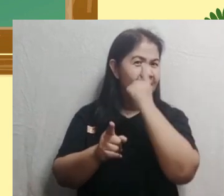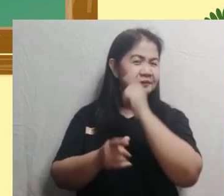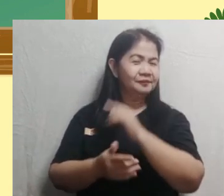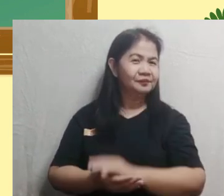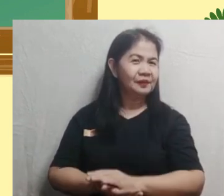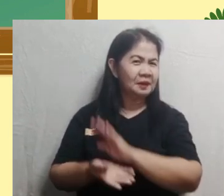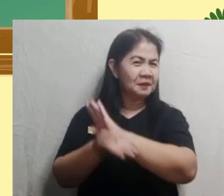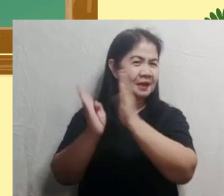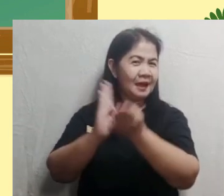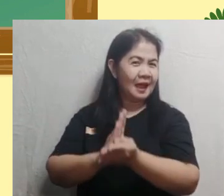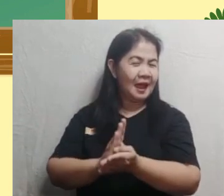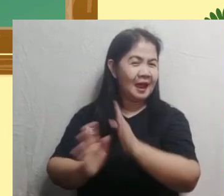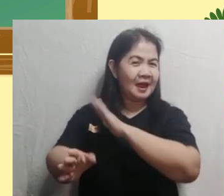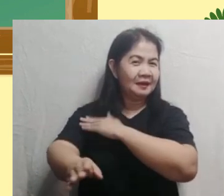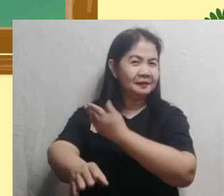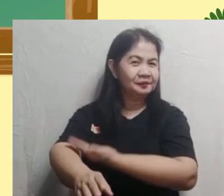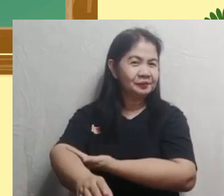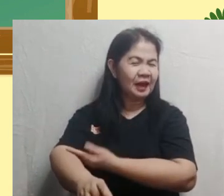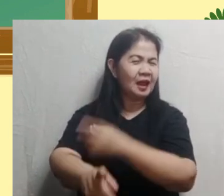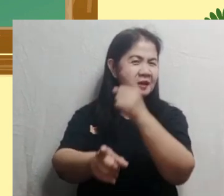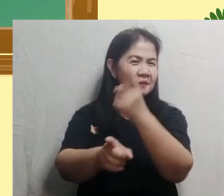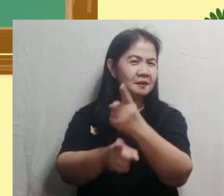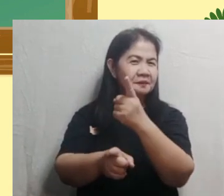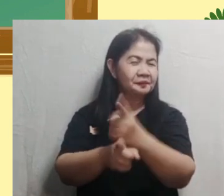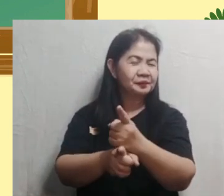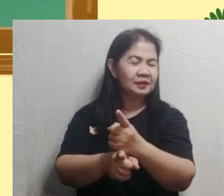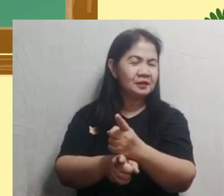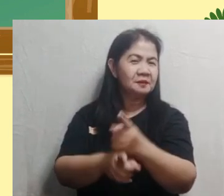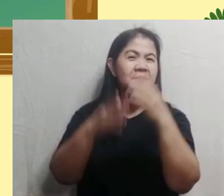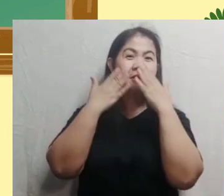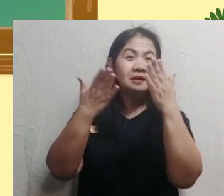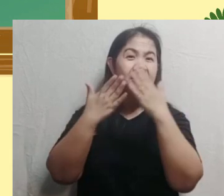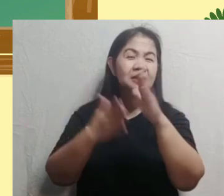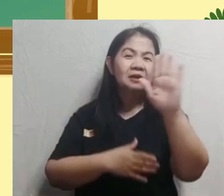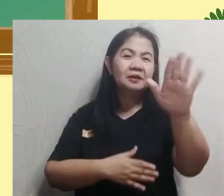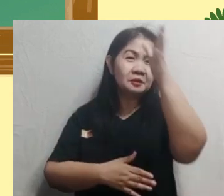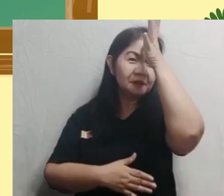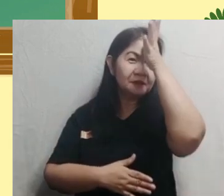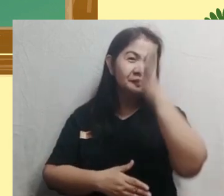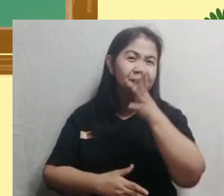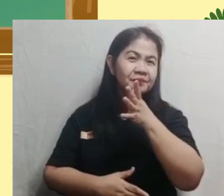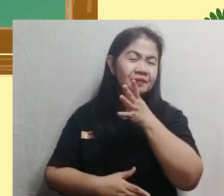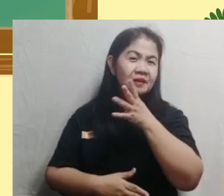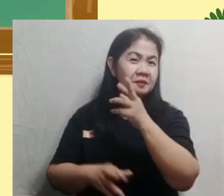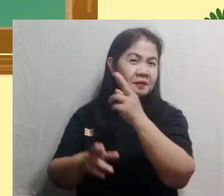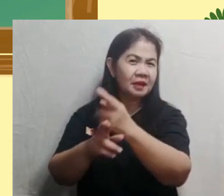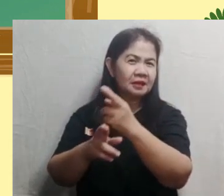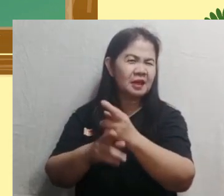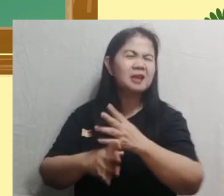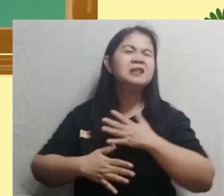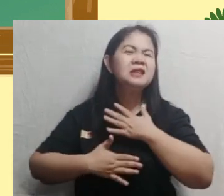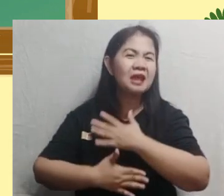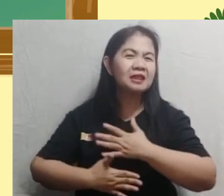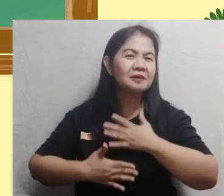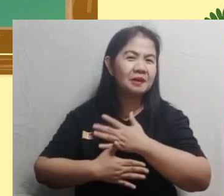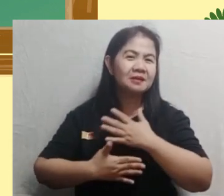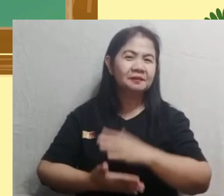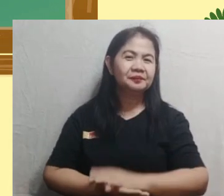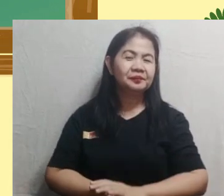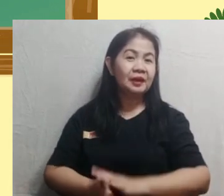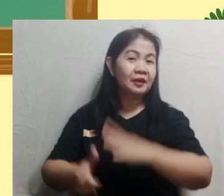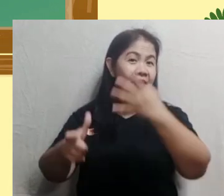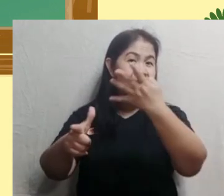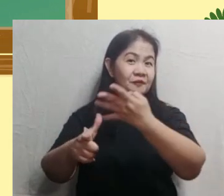Bilang anak, nararapat na magpasalamat ka sa iyong mga magulang sa mga karapatang tinatamasa.